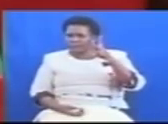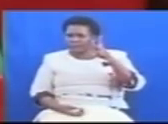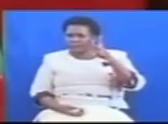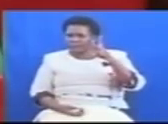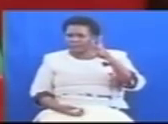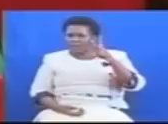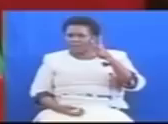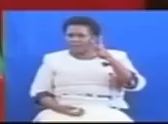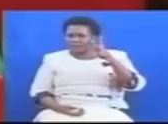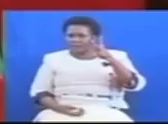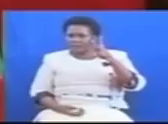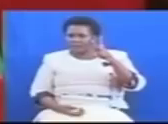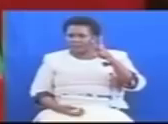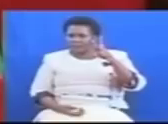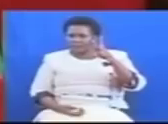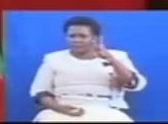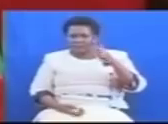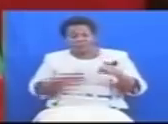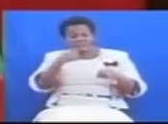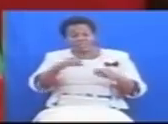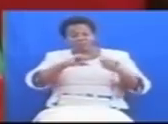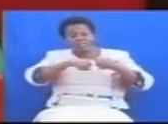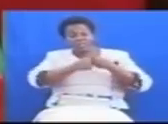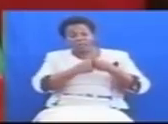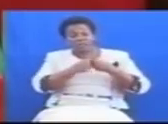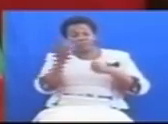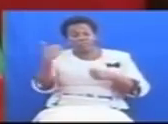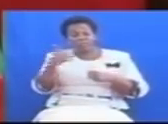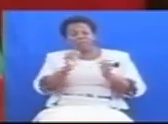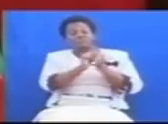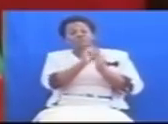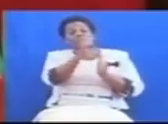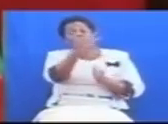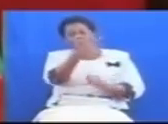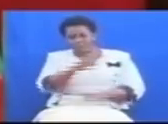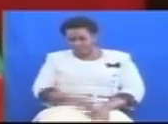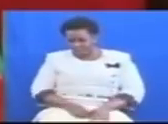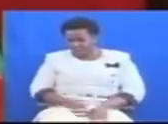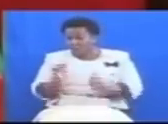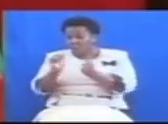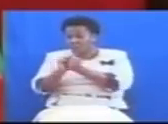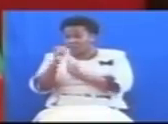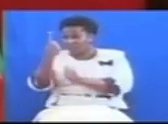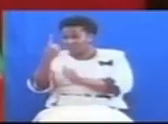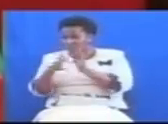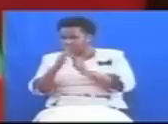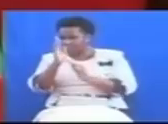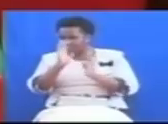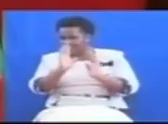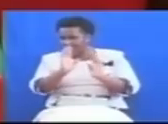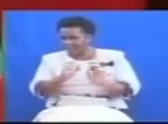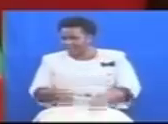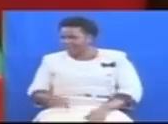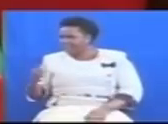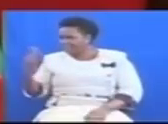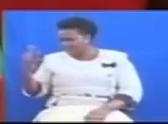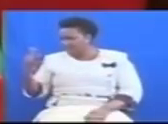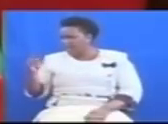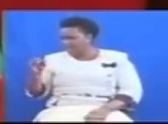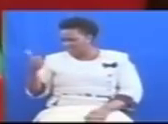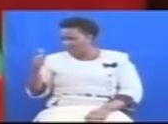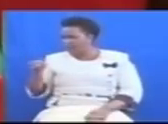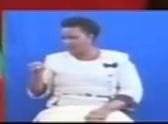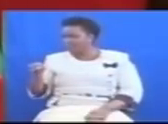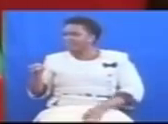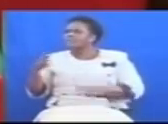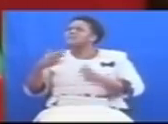wamesema kwamba changamoto zilikuwa 15, 11 zimepatiwa ufumbuzi, zimebakia 4. Sasa hizo changamoto